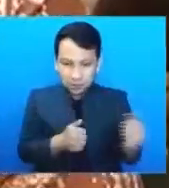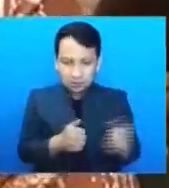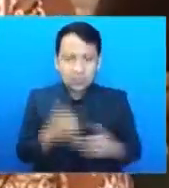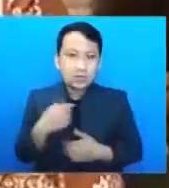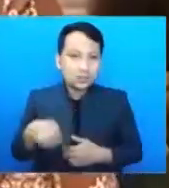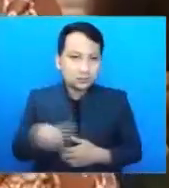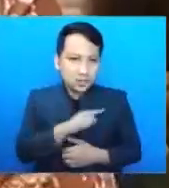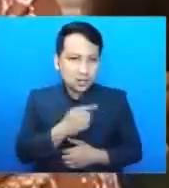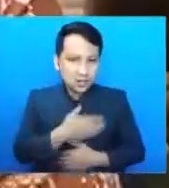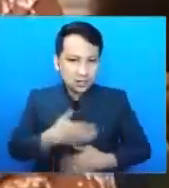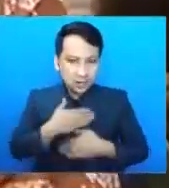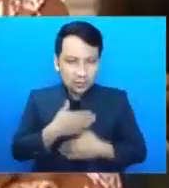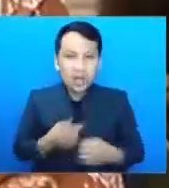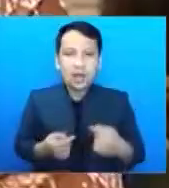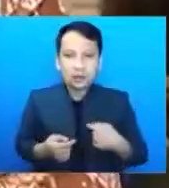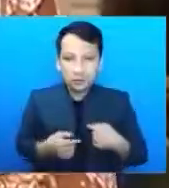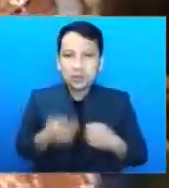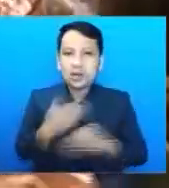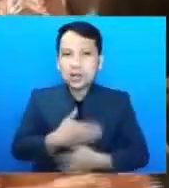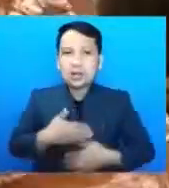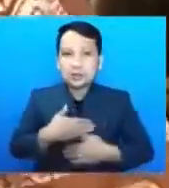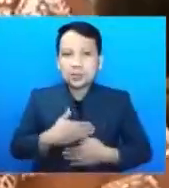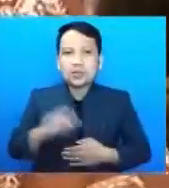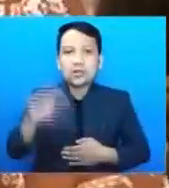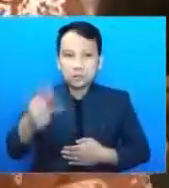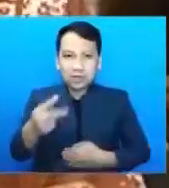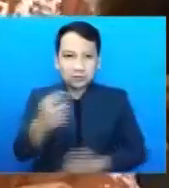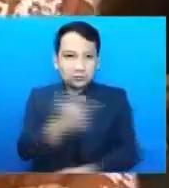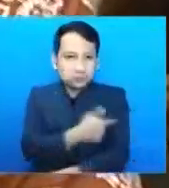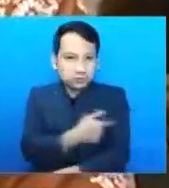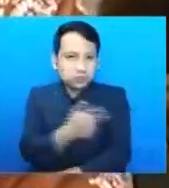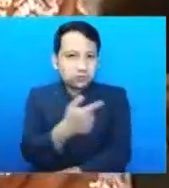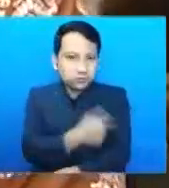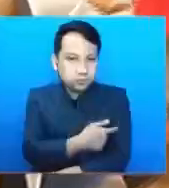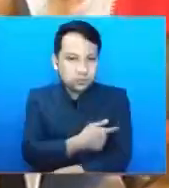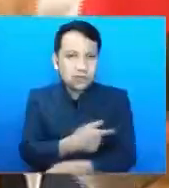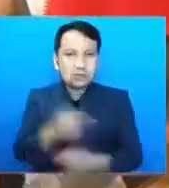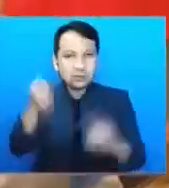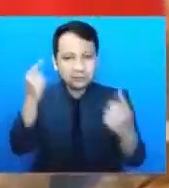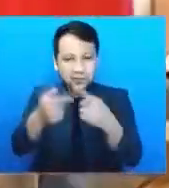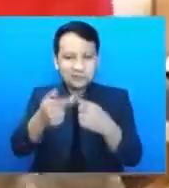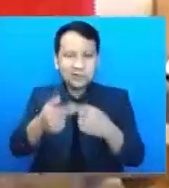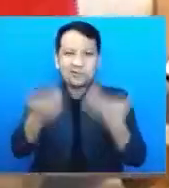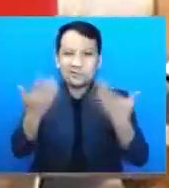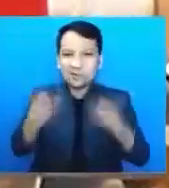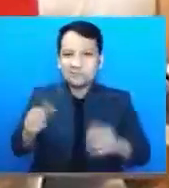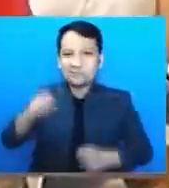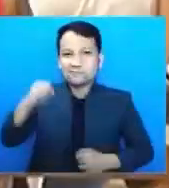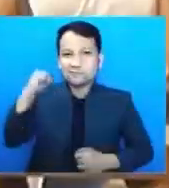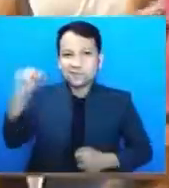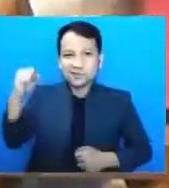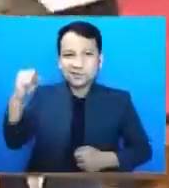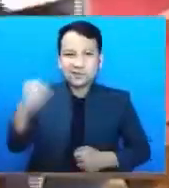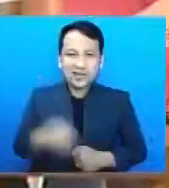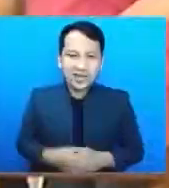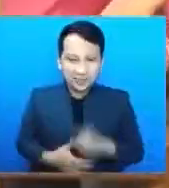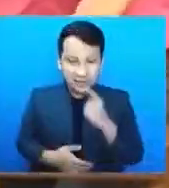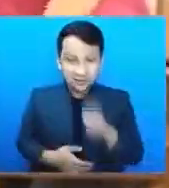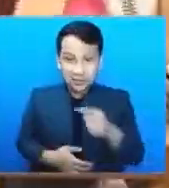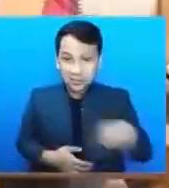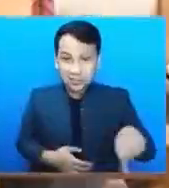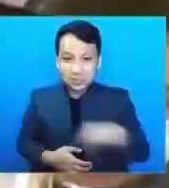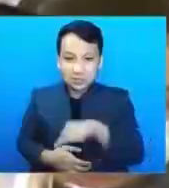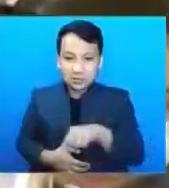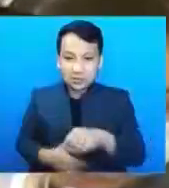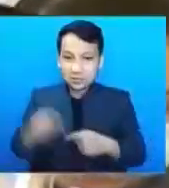I'm very, very happy na naka-second dose na ako. That means achieve. Isa pa sa diskarte ng QC, ang